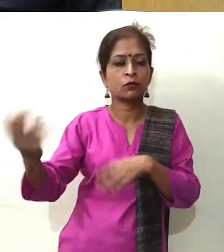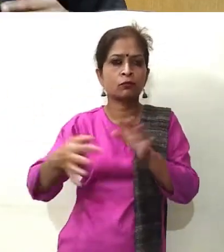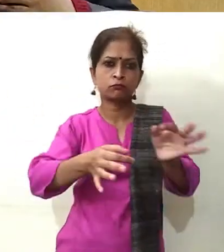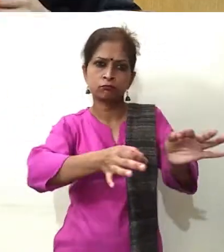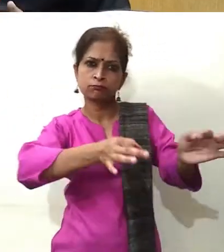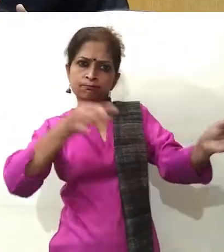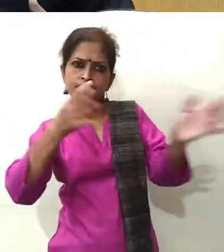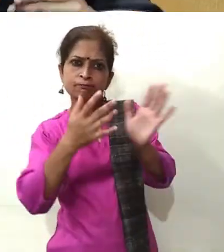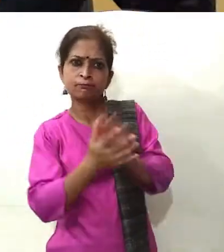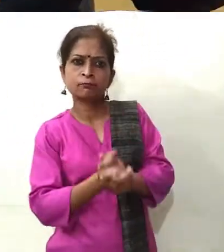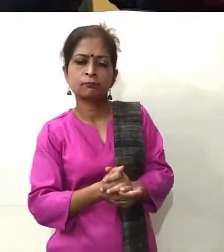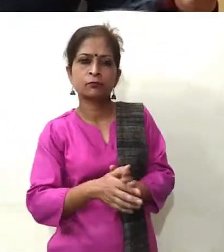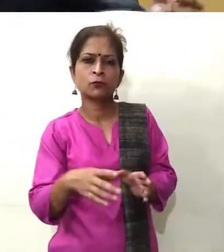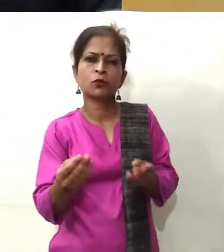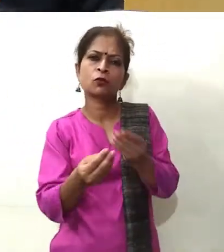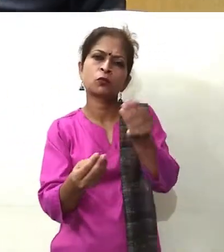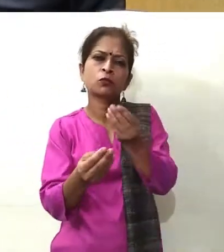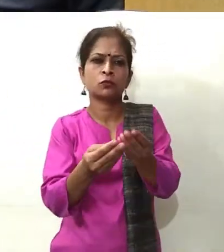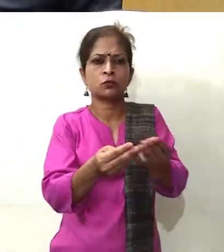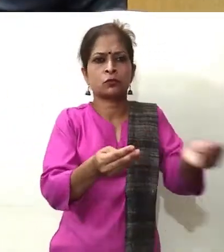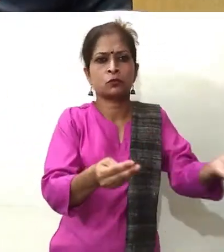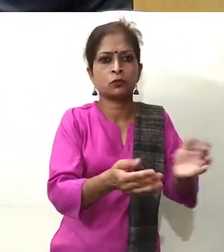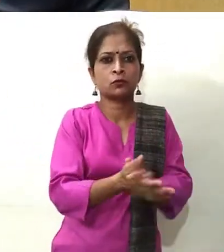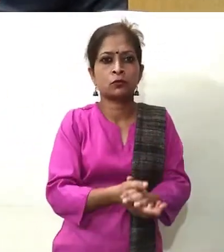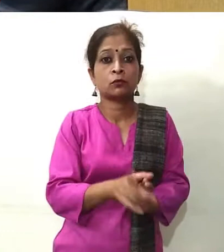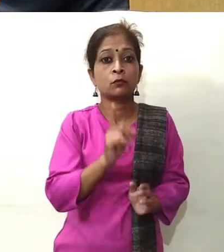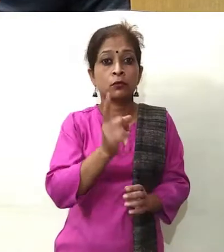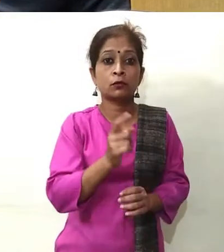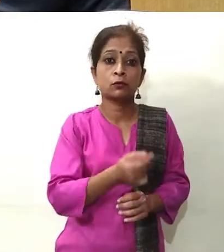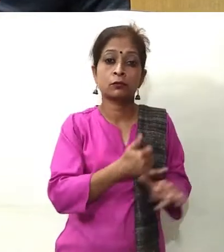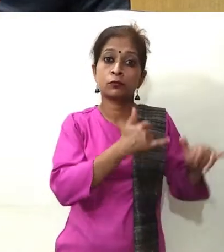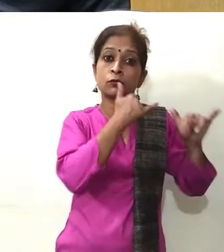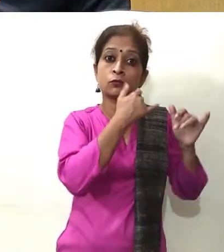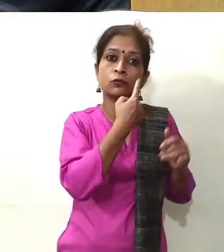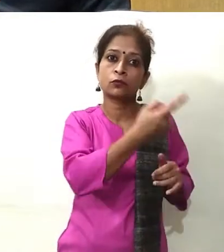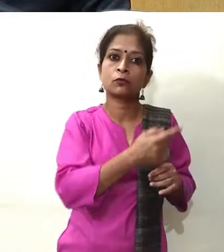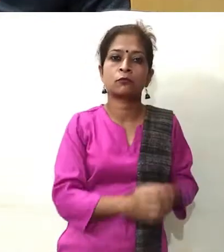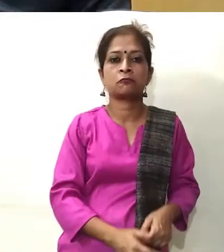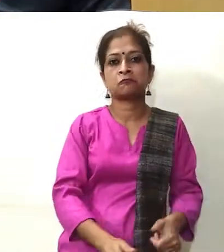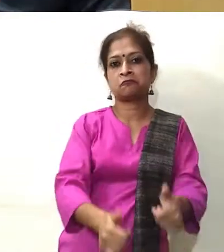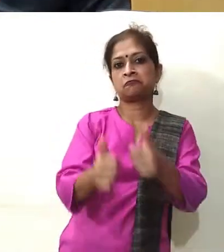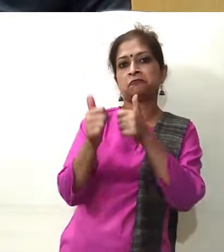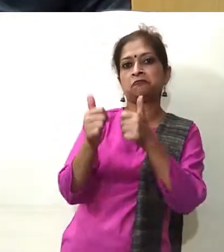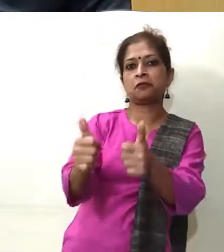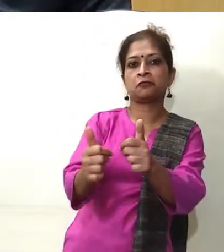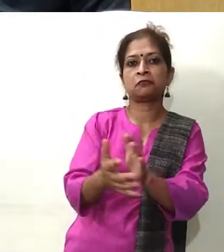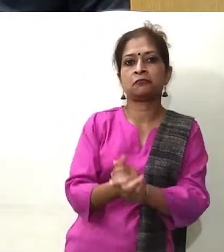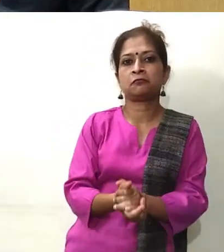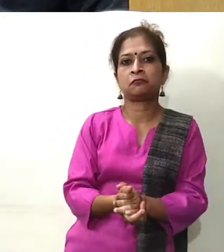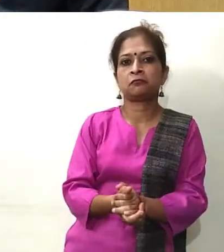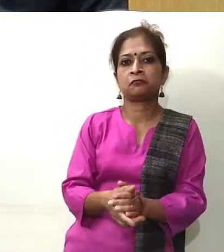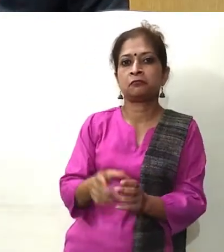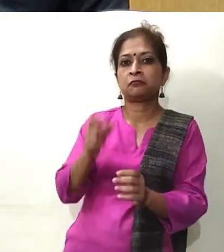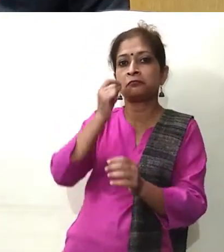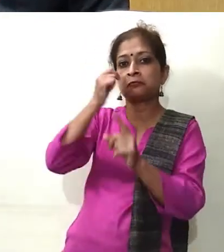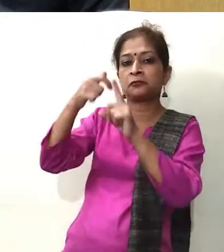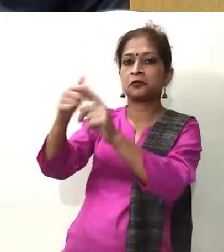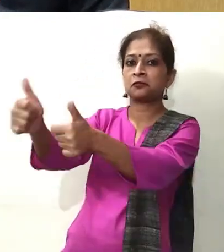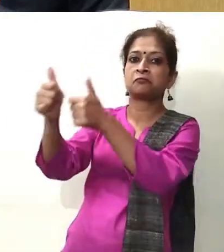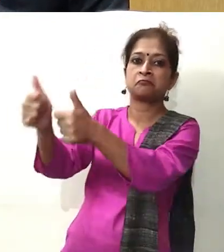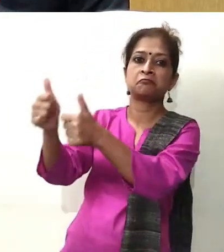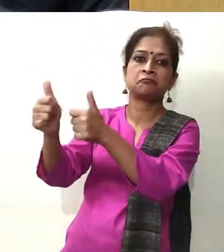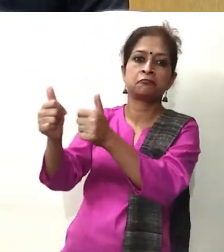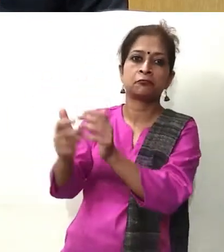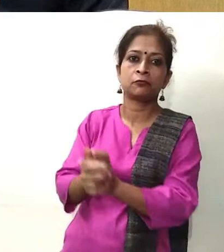में लगता। वो कुछ ही मीटर पीछे जाता, पर कृष्ण बोलते, वाह क्या बात है अंगराज कर्ण, क्या बात है,